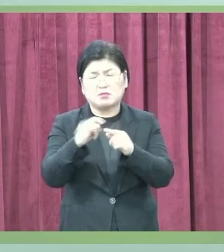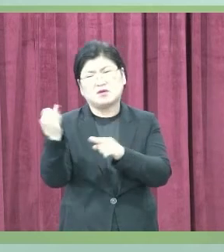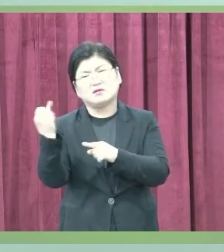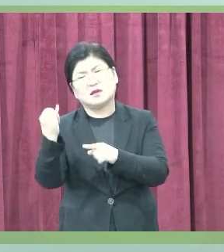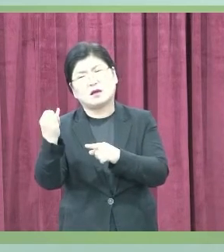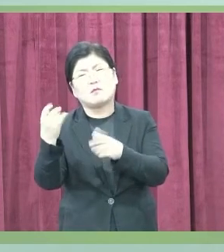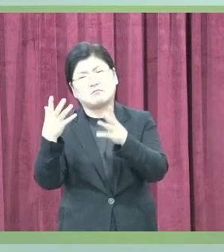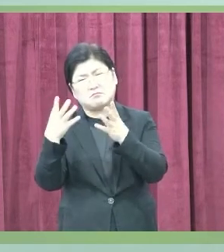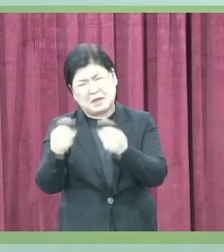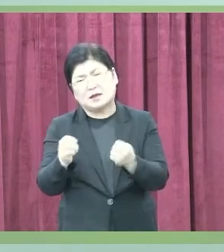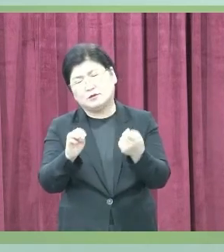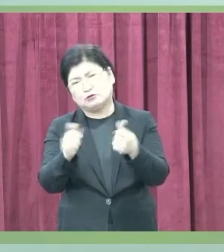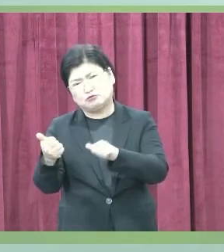높고요.